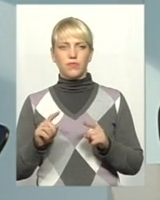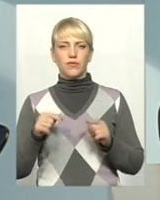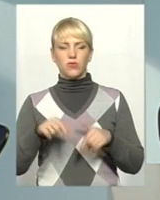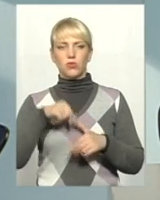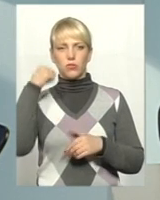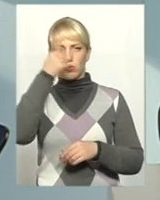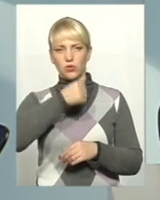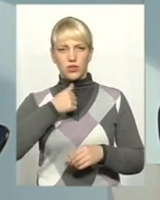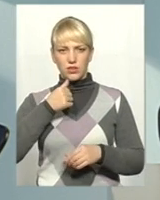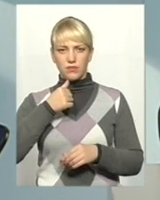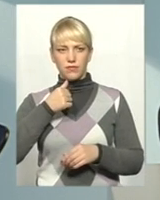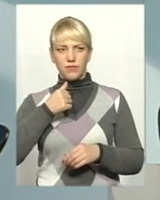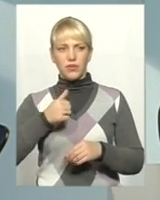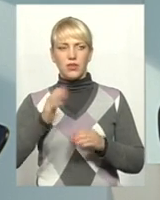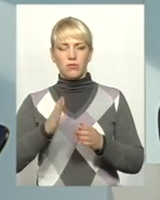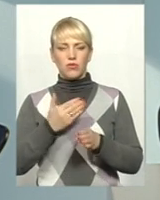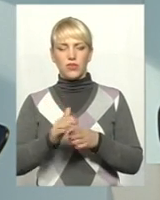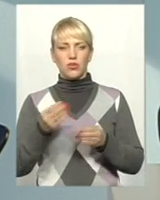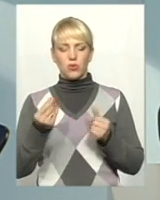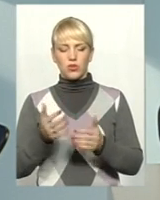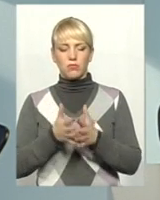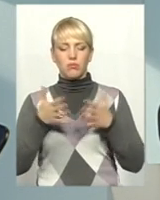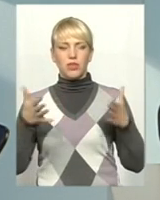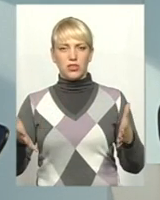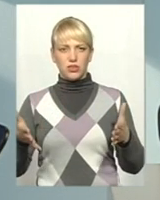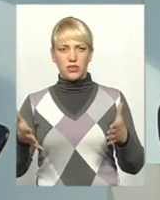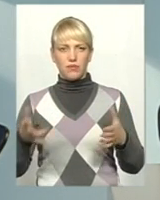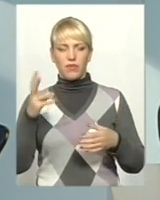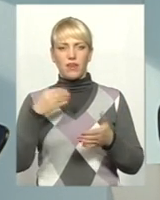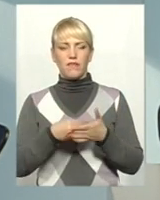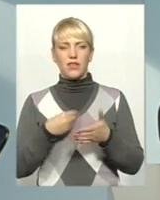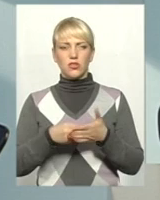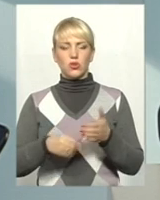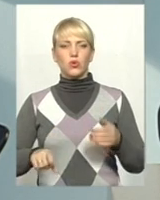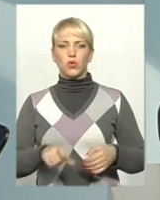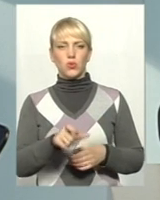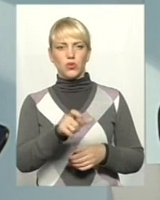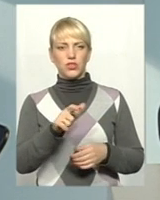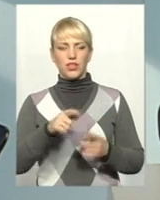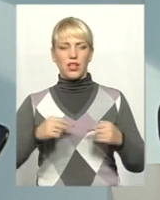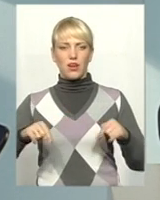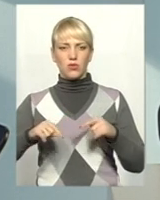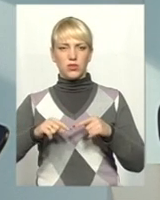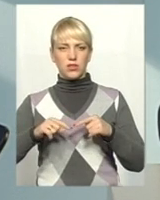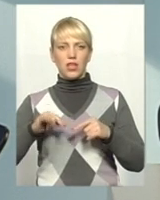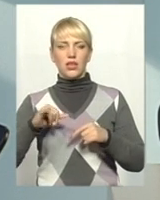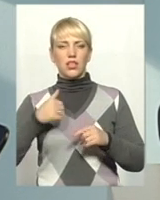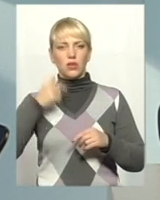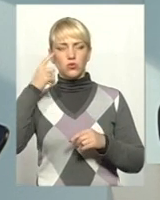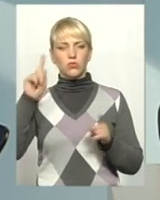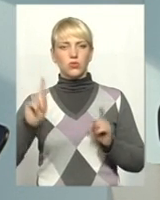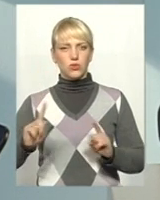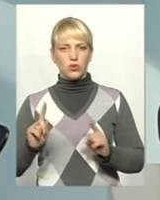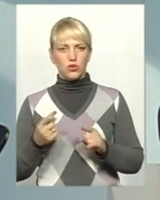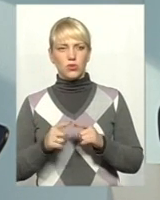році виділені були кошти значно більші на фінансування дорожньої галузі. І я думаю, що просто